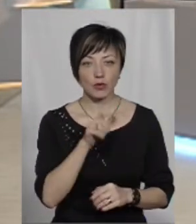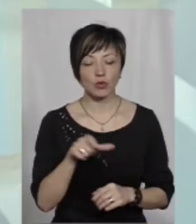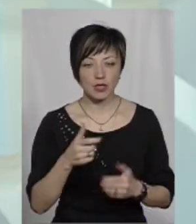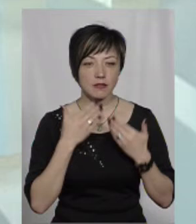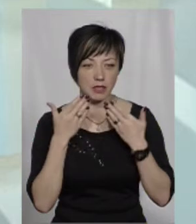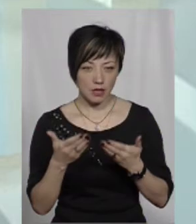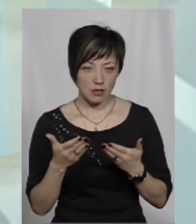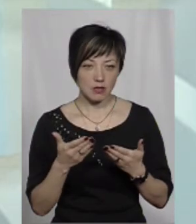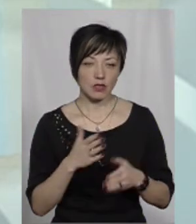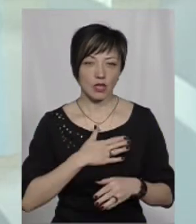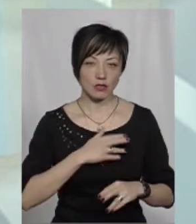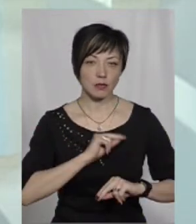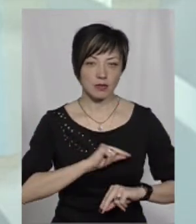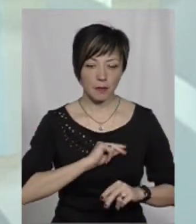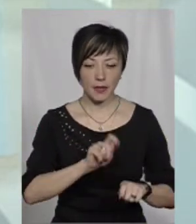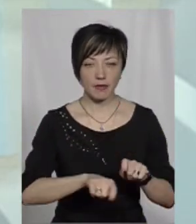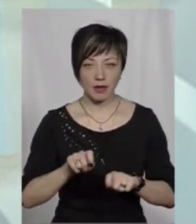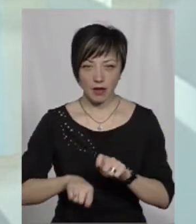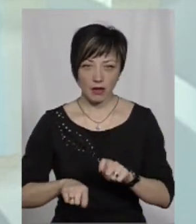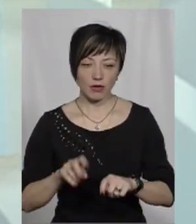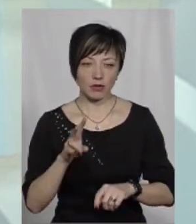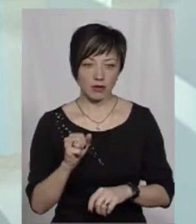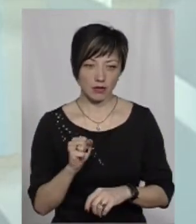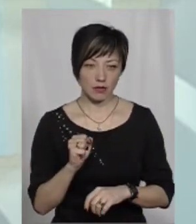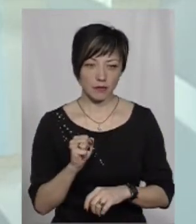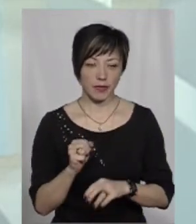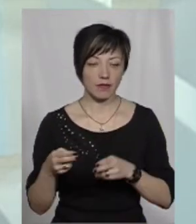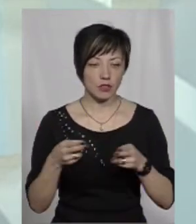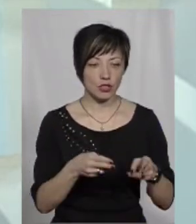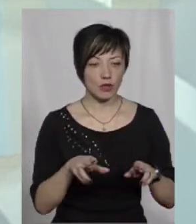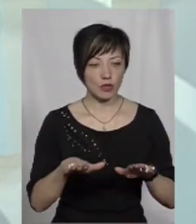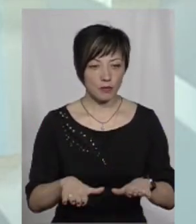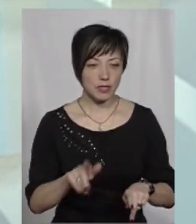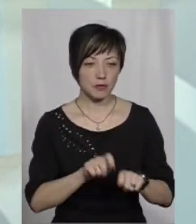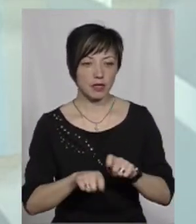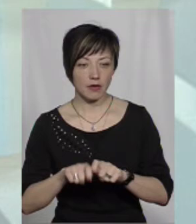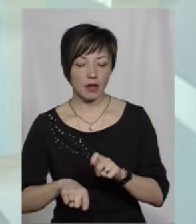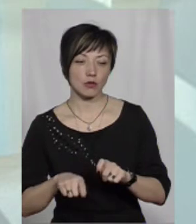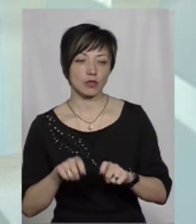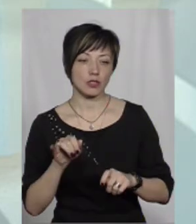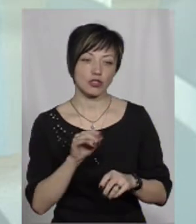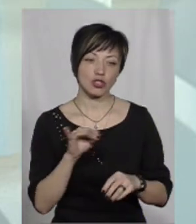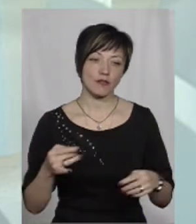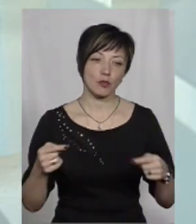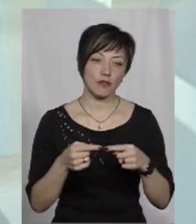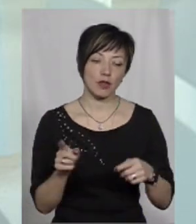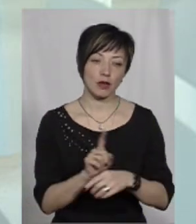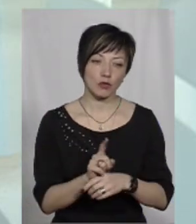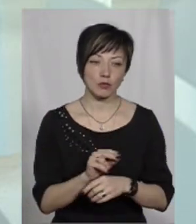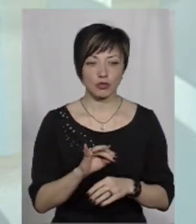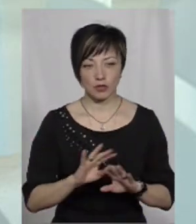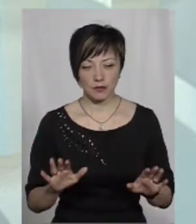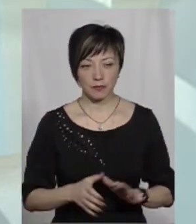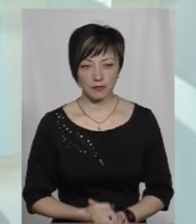багато людей звертаються, наші фахівці перевіряють на виїжджають на місце, перевіряють, заміряють, чи воно відповідає, чи